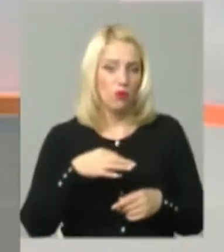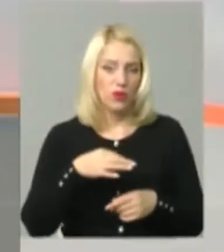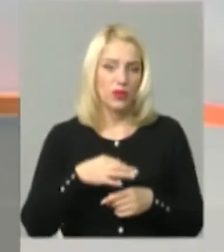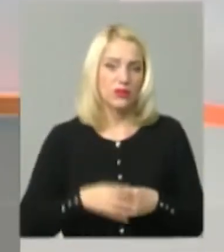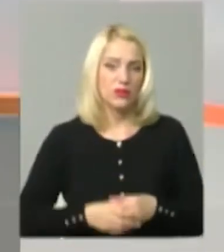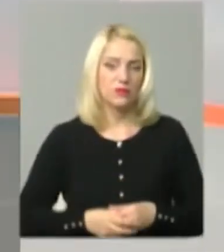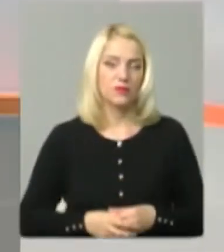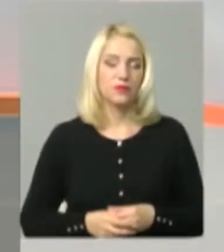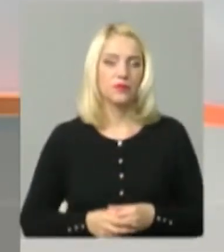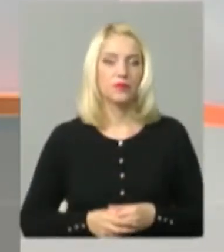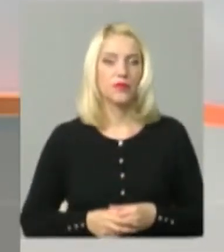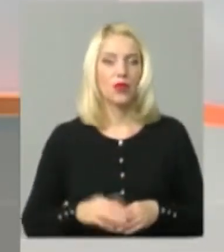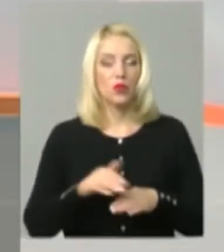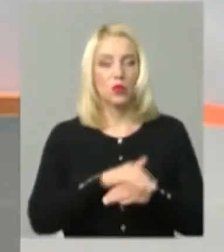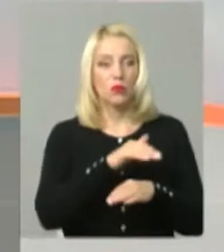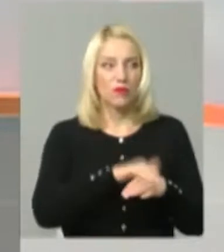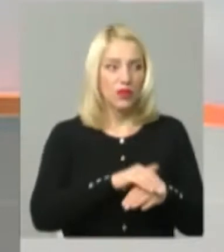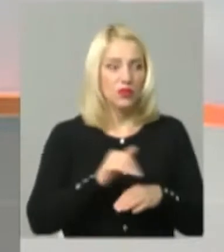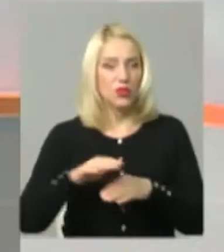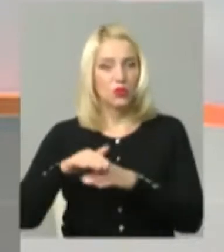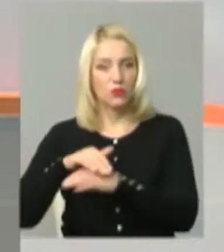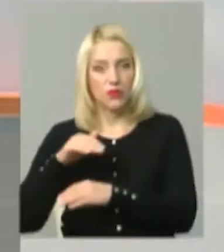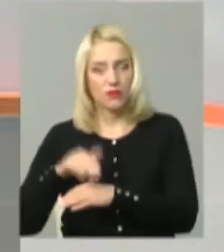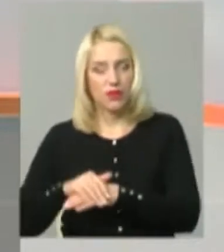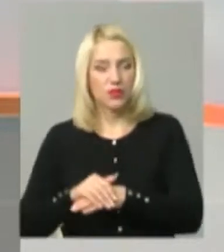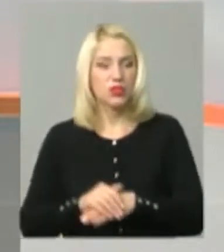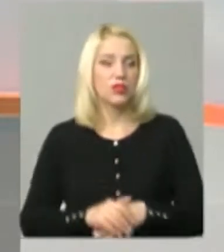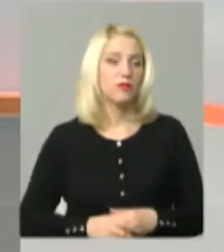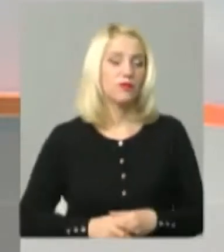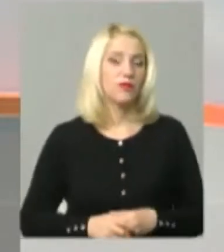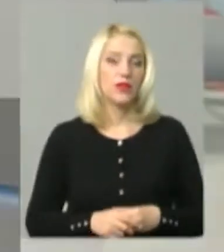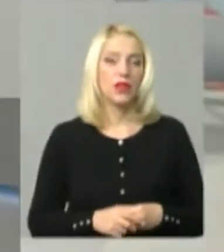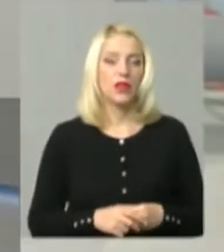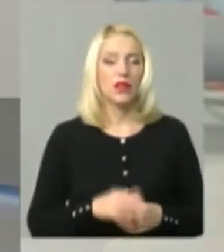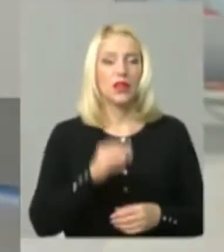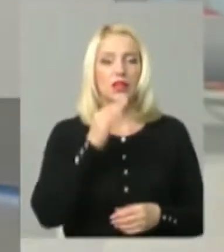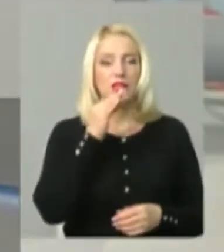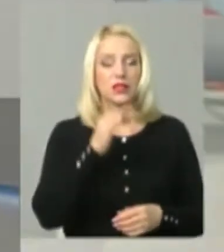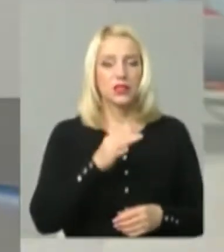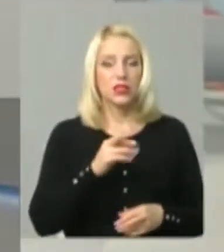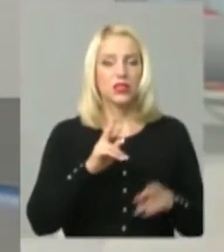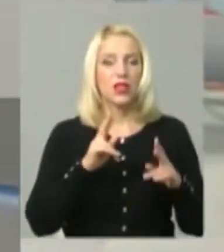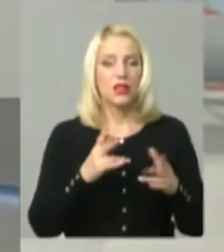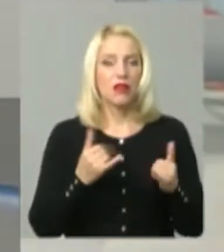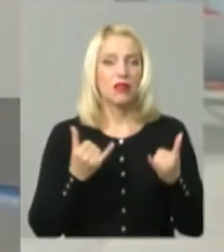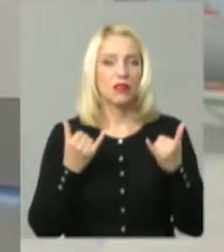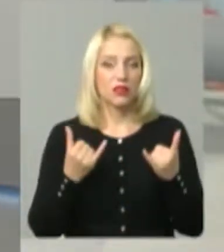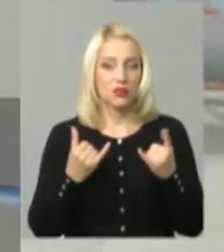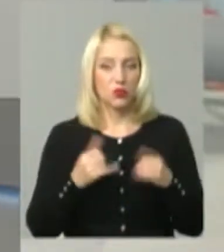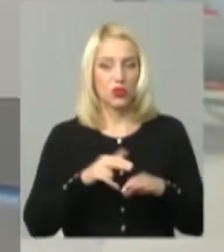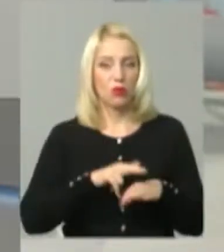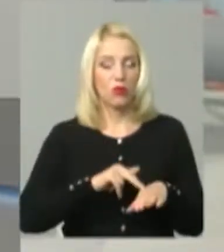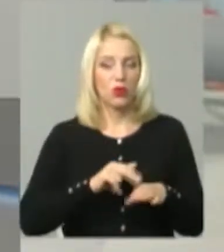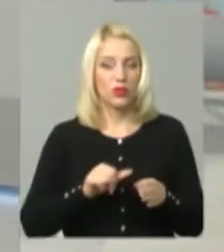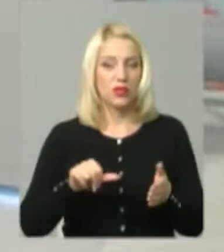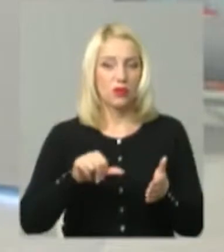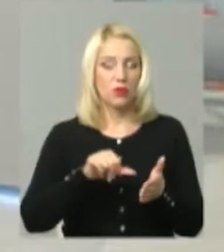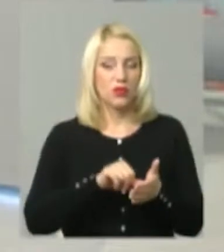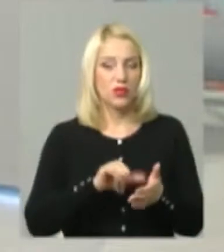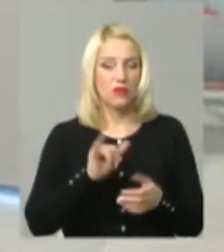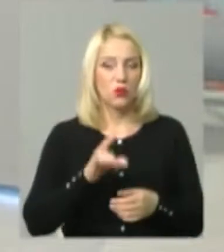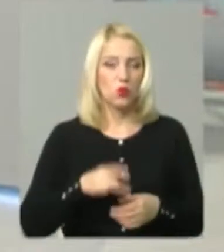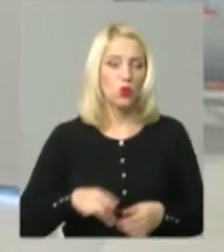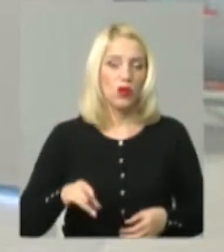Добрий вечір. Доброго вечора. Пане Валентине, будь ласка, насамперед розкажіть, як на сьогодні поліція представлена